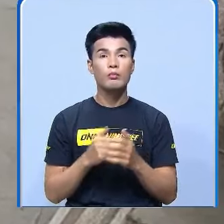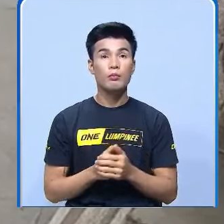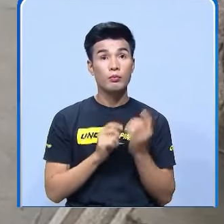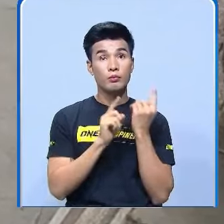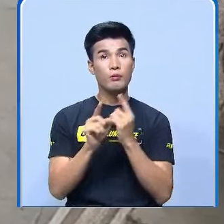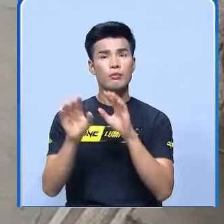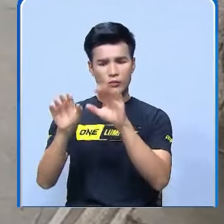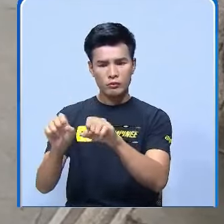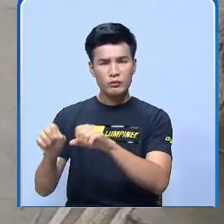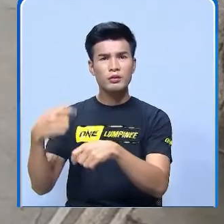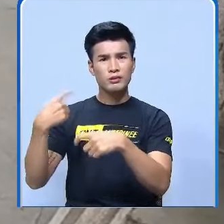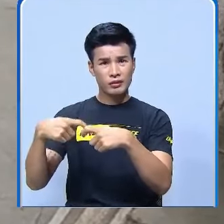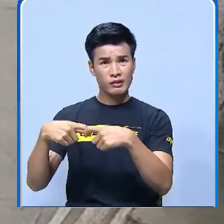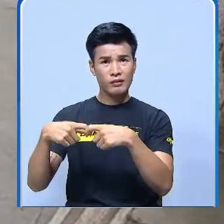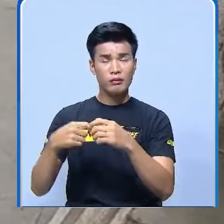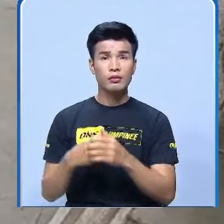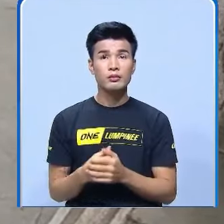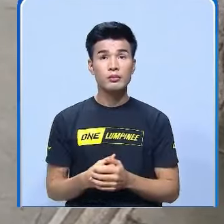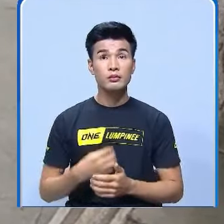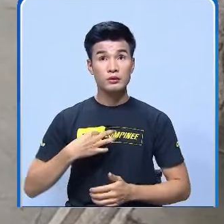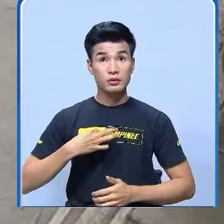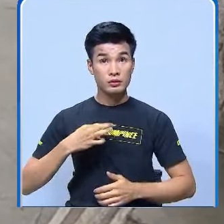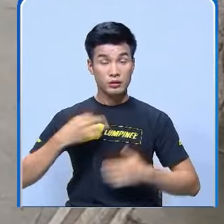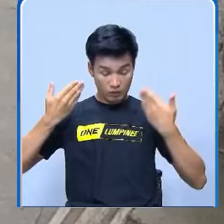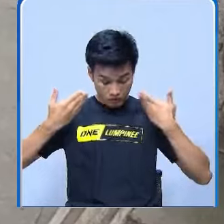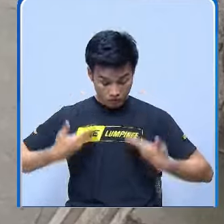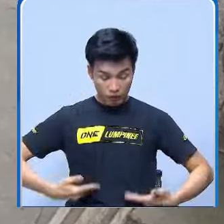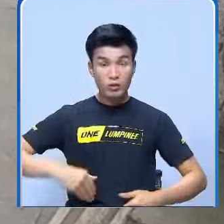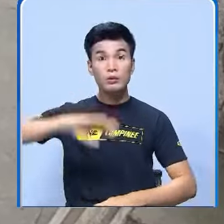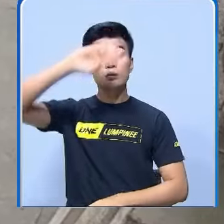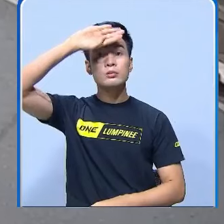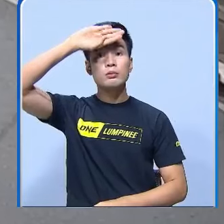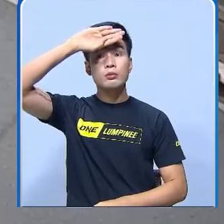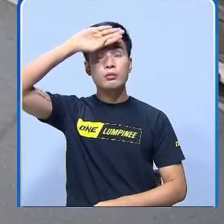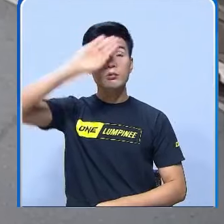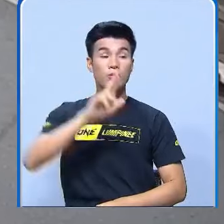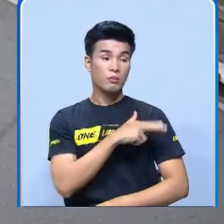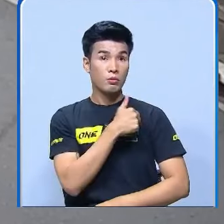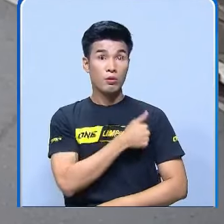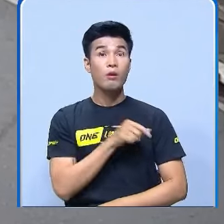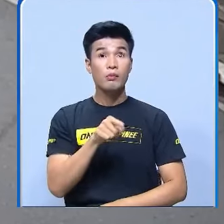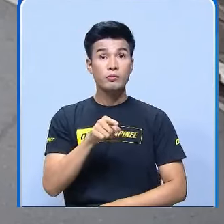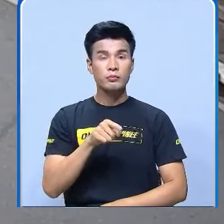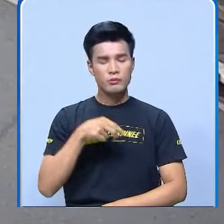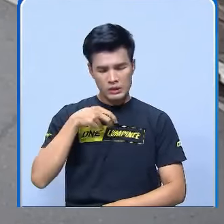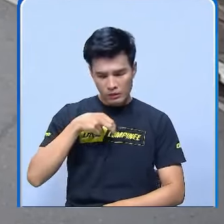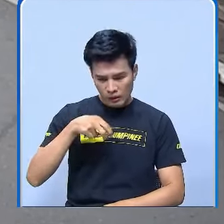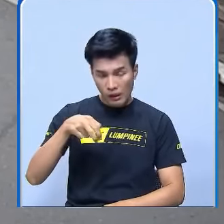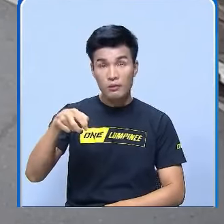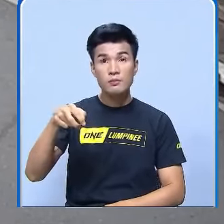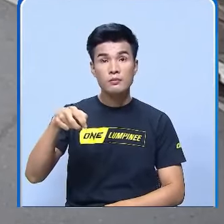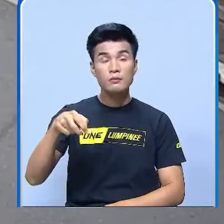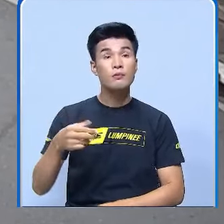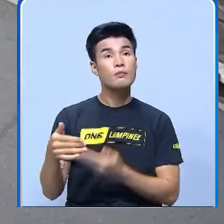จับกันให้วุ่นเนี่ยค่ะชุดเนี่ยสังเกตดูยังเป็นชุยังเป็นชุดผู้ป่วยของโรงพยาบาลอยู่เลยวิ่งออกมานี่เป็นนาย